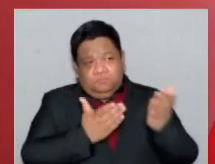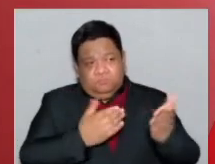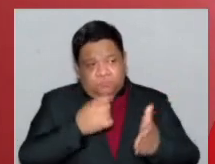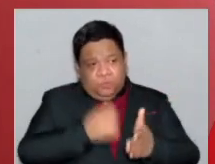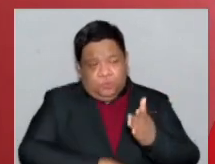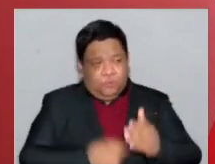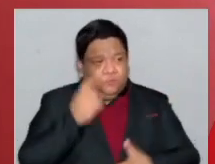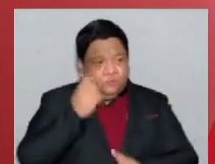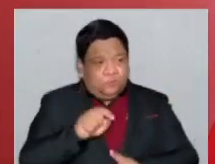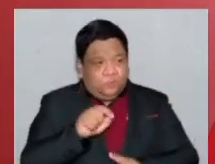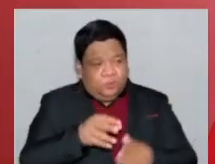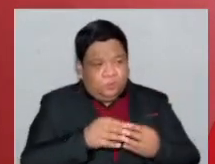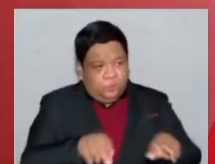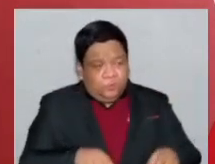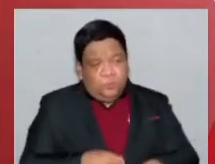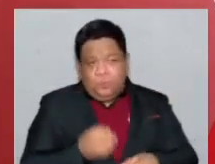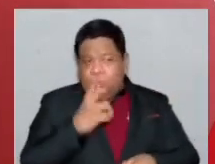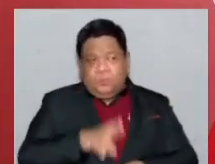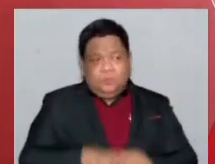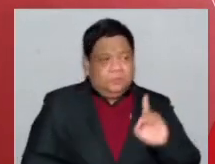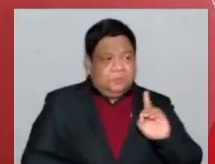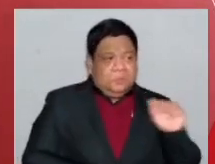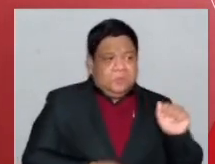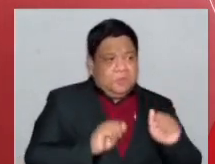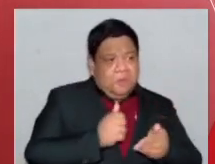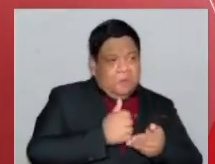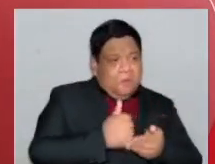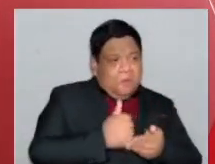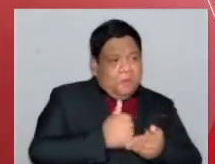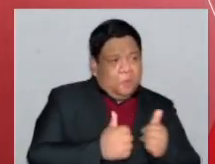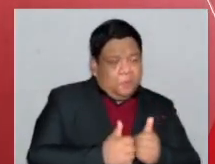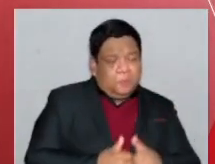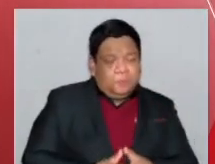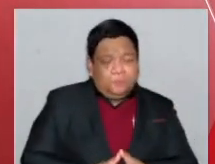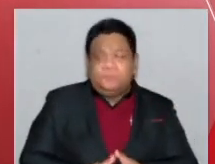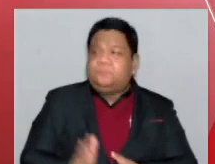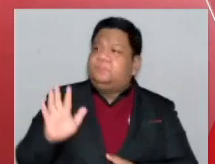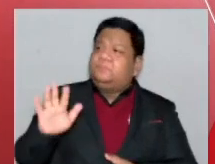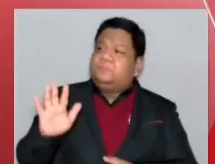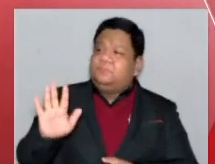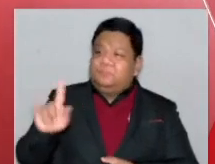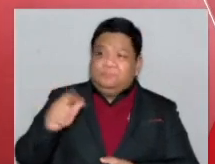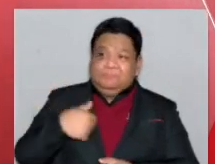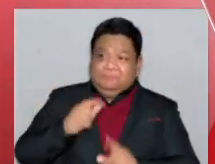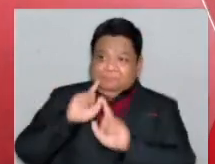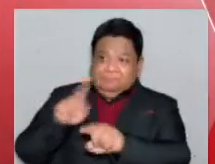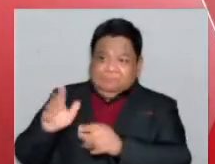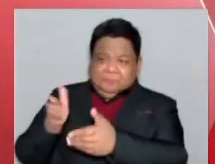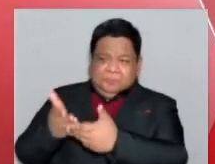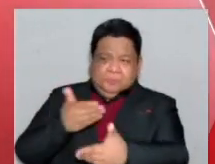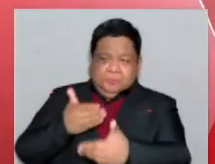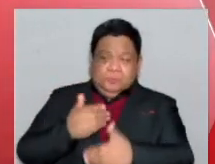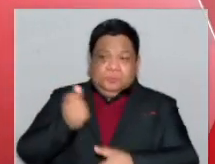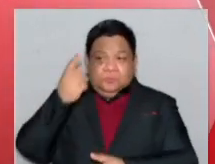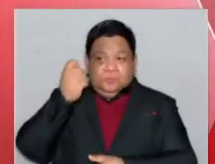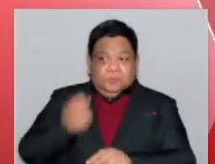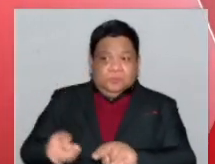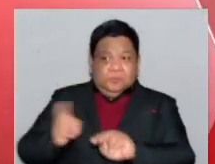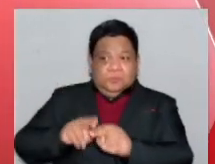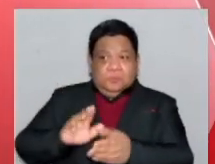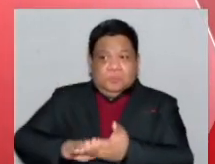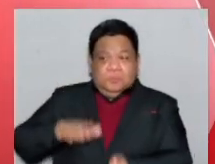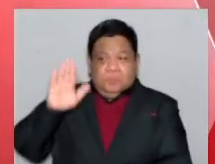DA? Bago ko sagutin yan, Susan, kahit ganyan tumaas ang presyo ng itlog, pinakamura pa rin itong source ng